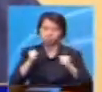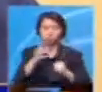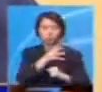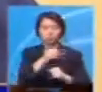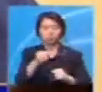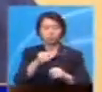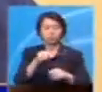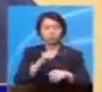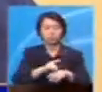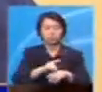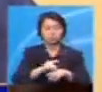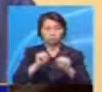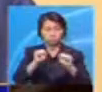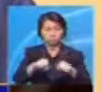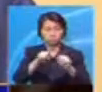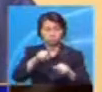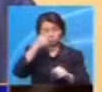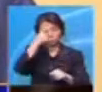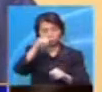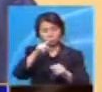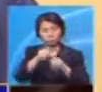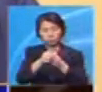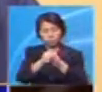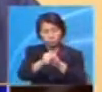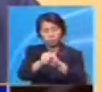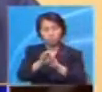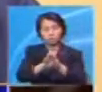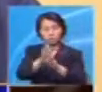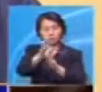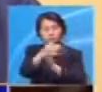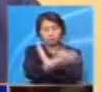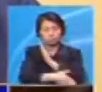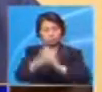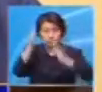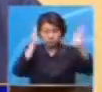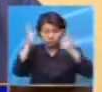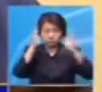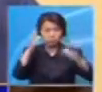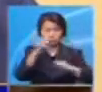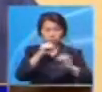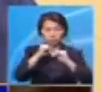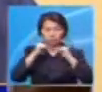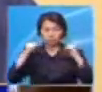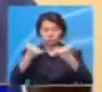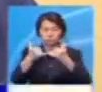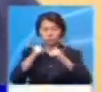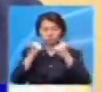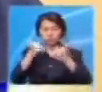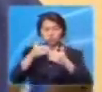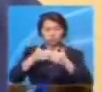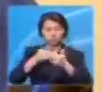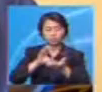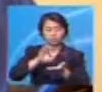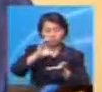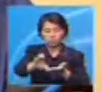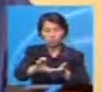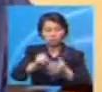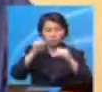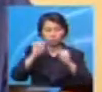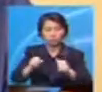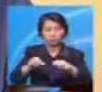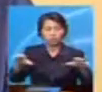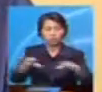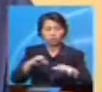mempunyai keupayaan untuk memacu kemajuan negara kita dan syarikat-syarikat yang melabur di Malaysia mereka mampu untuk